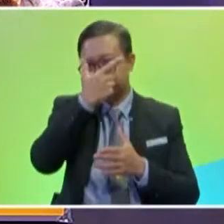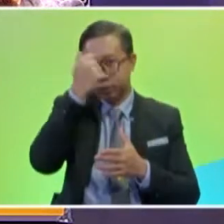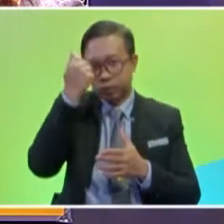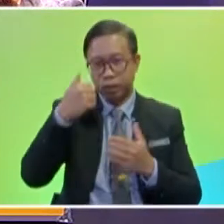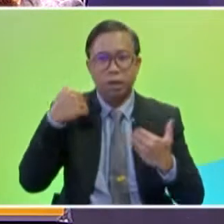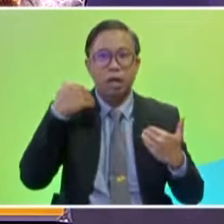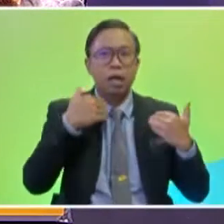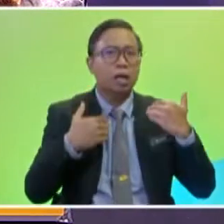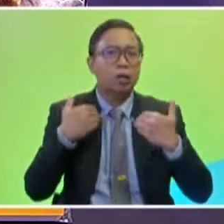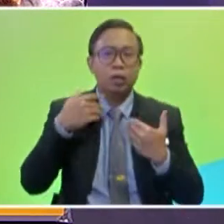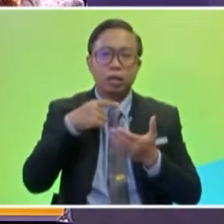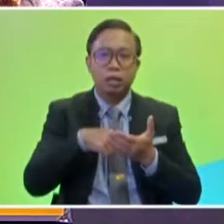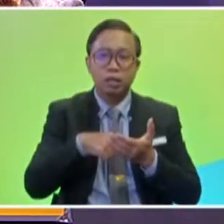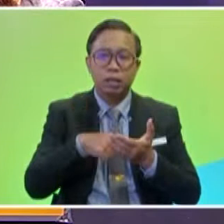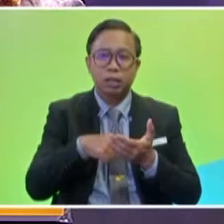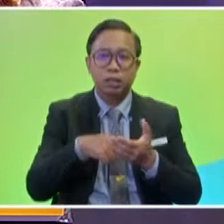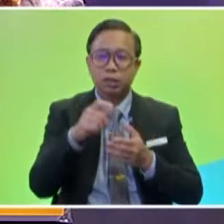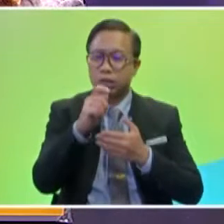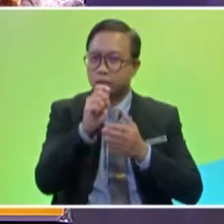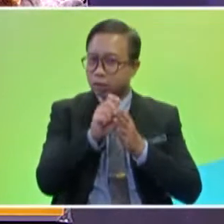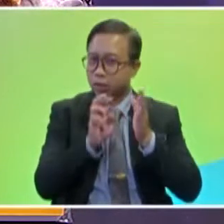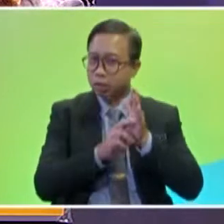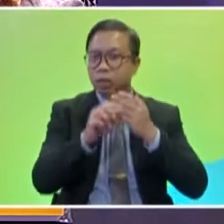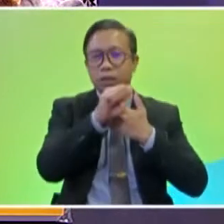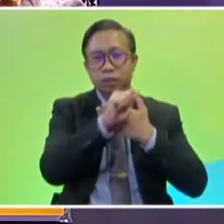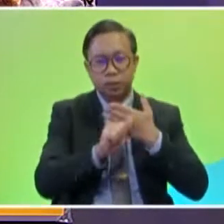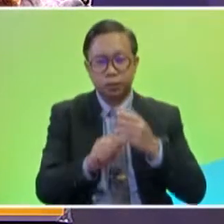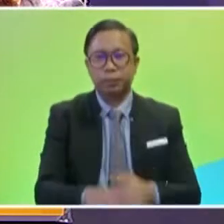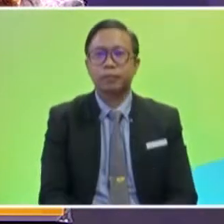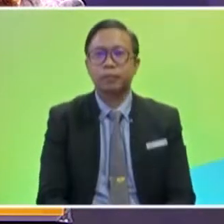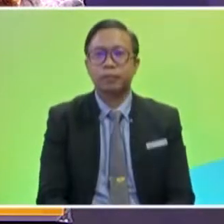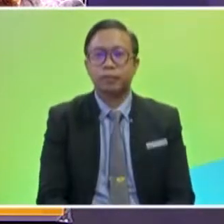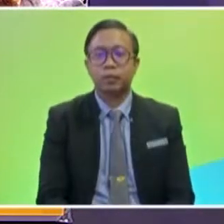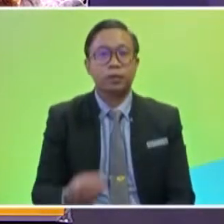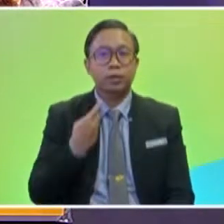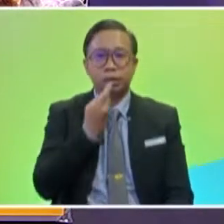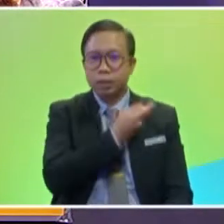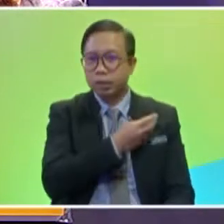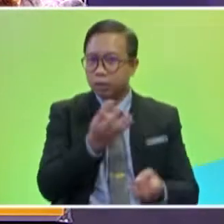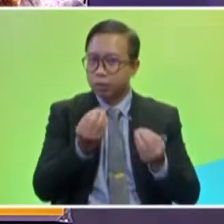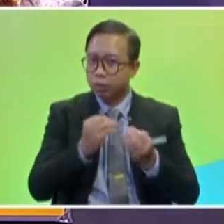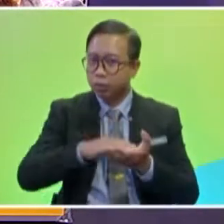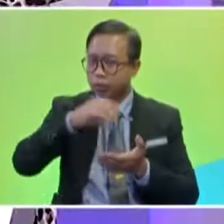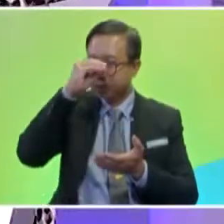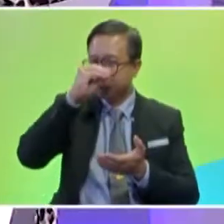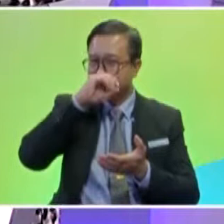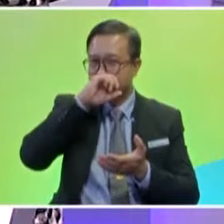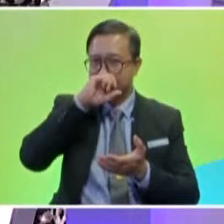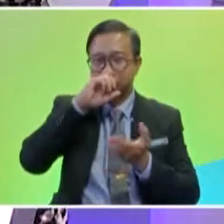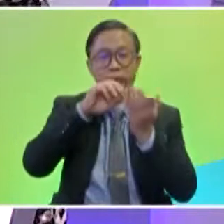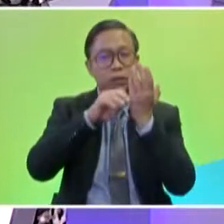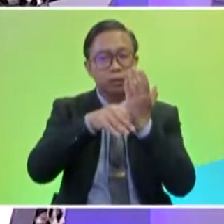hewan ini yang hewan teh itu terancam Uh jadi sebab kita enggak belajar tentang faktor-faktor yang